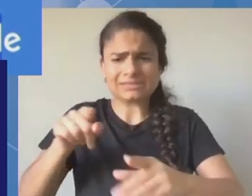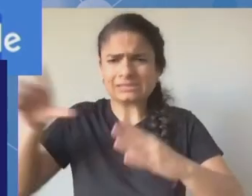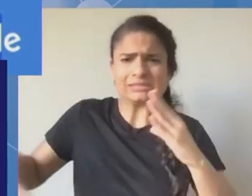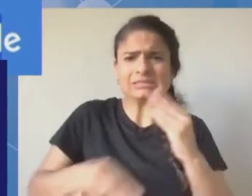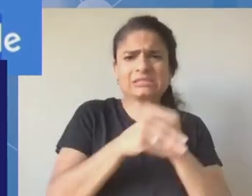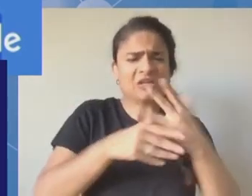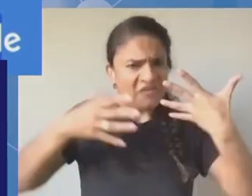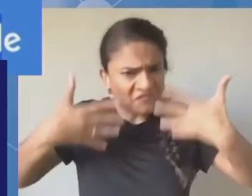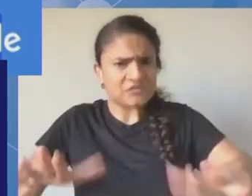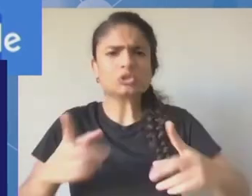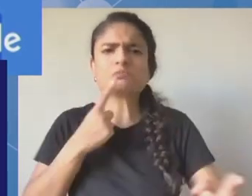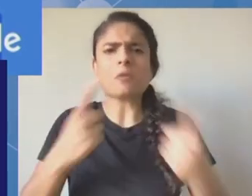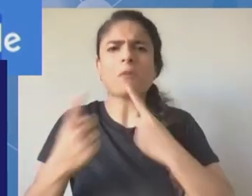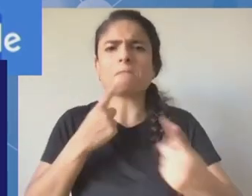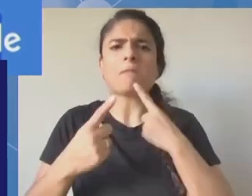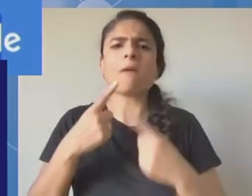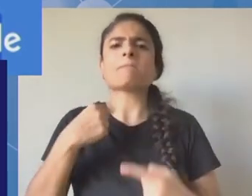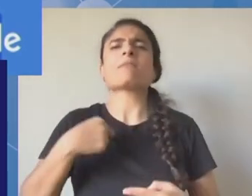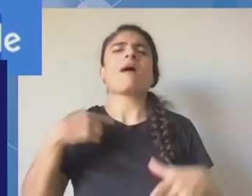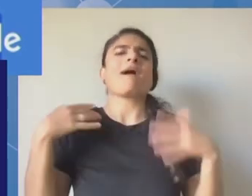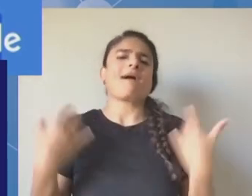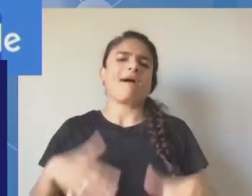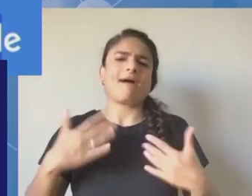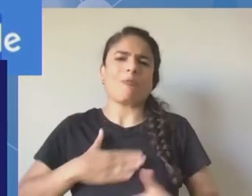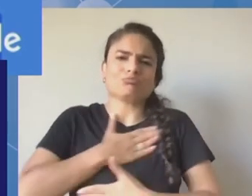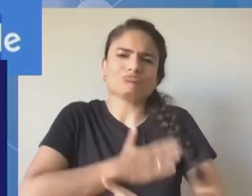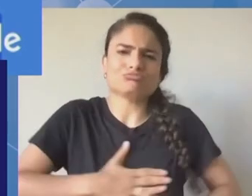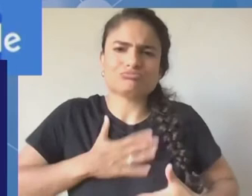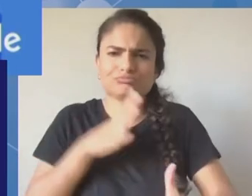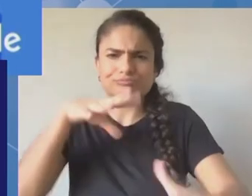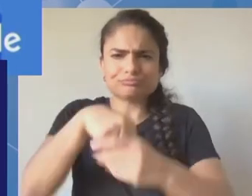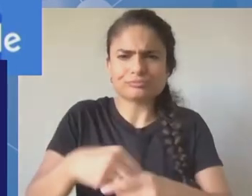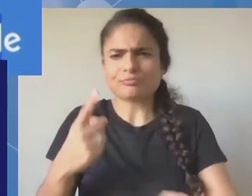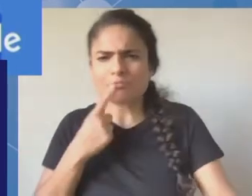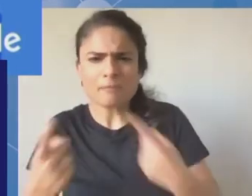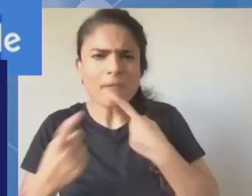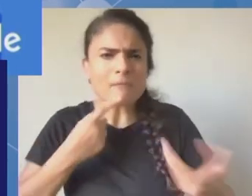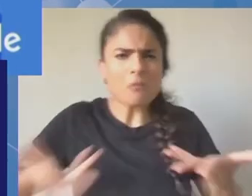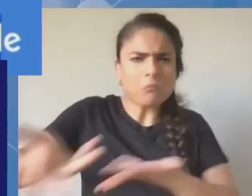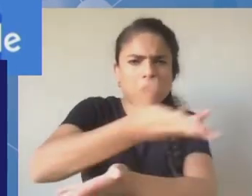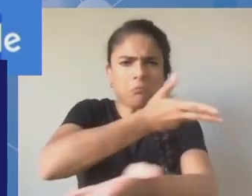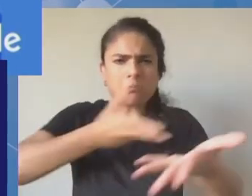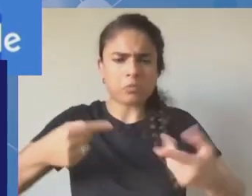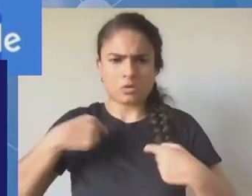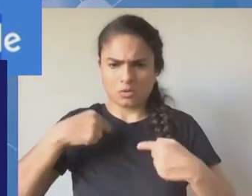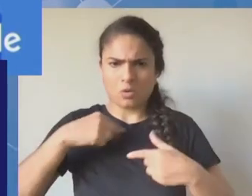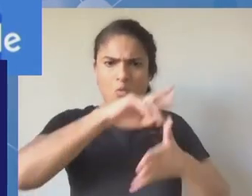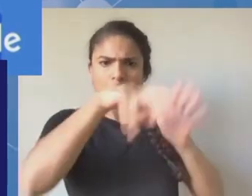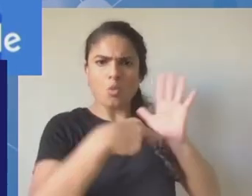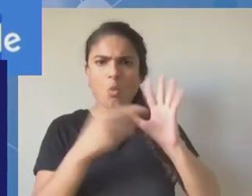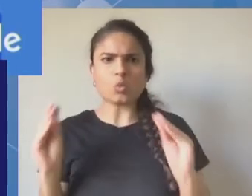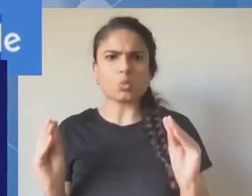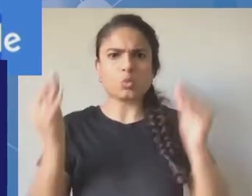这个本地的这个社会的权益现在在这里也是十分得到关